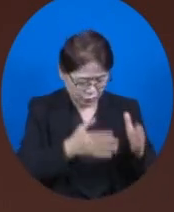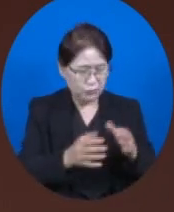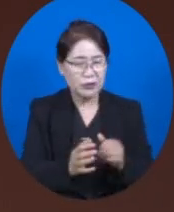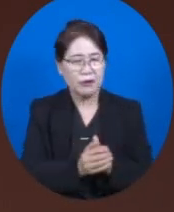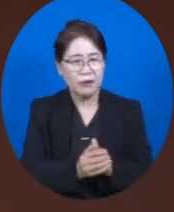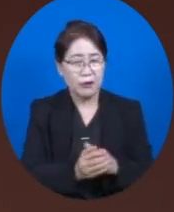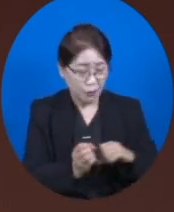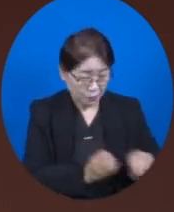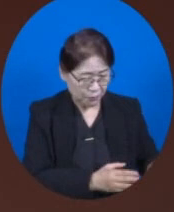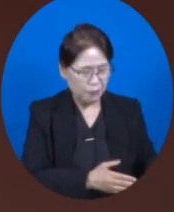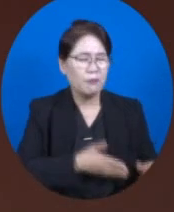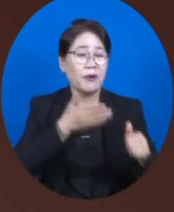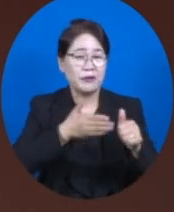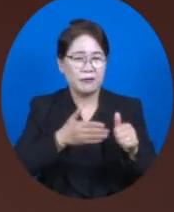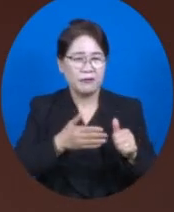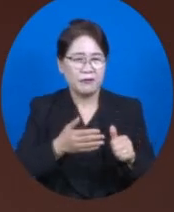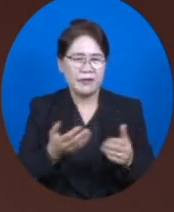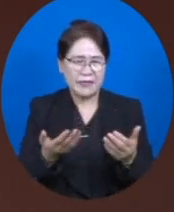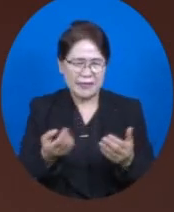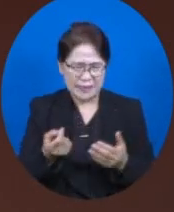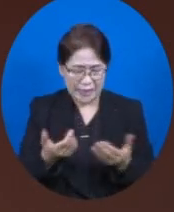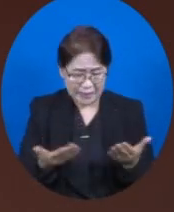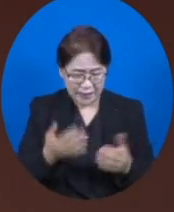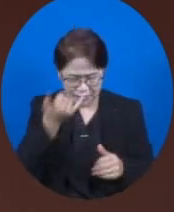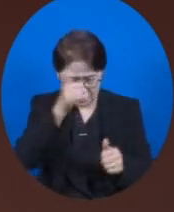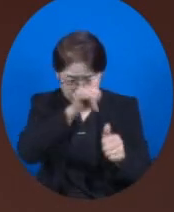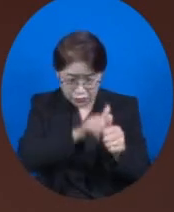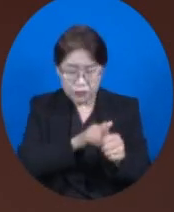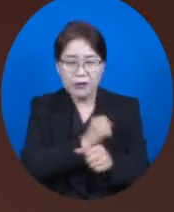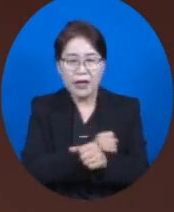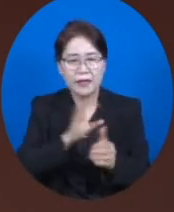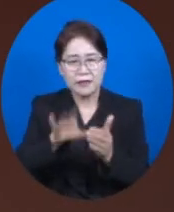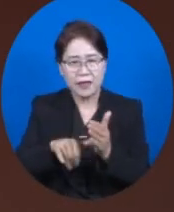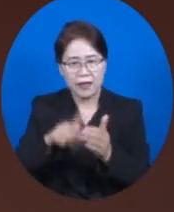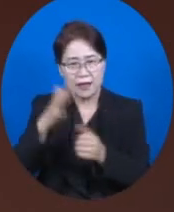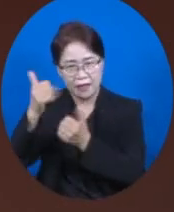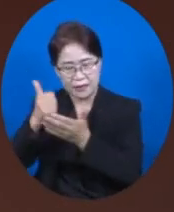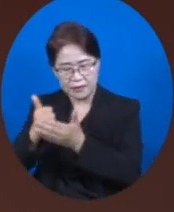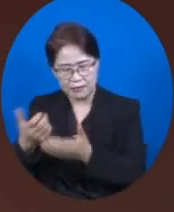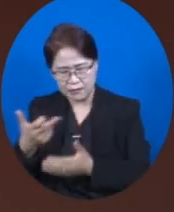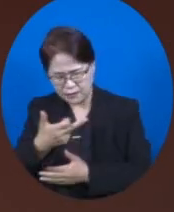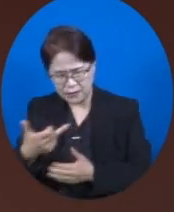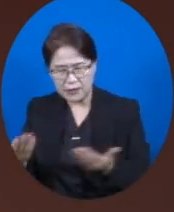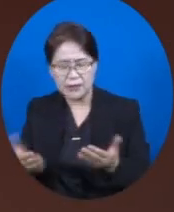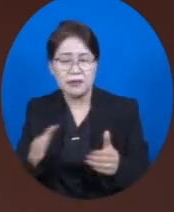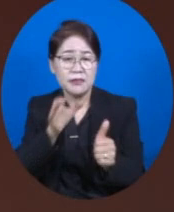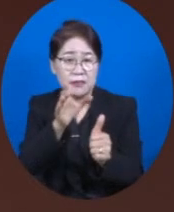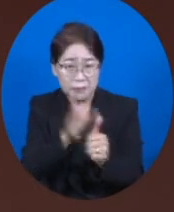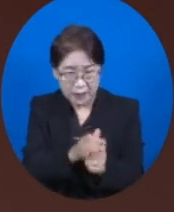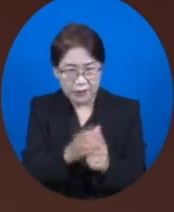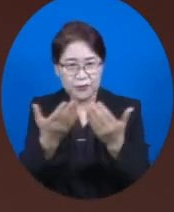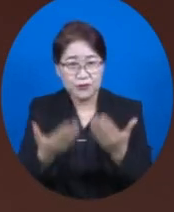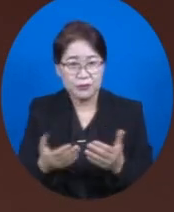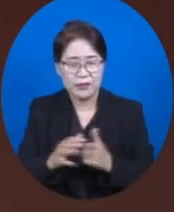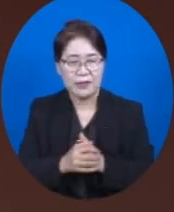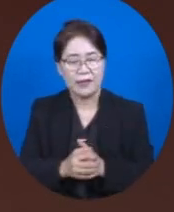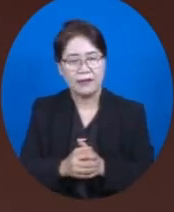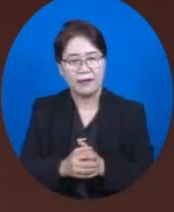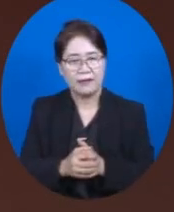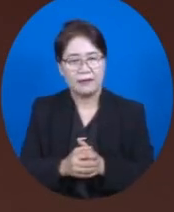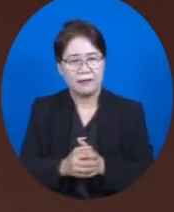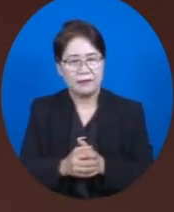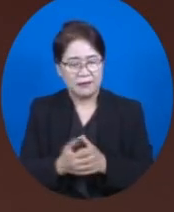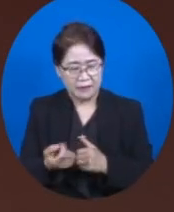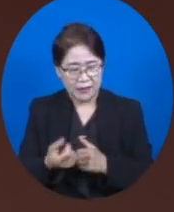그렇게 작은 일에 충성할 때에 하나님은 우리에게 큰 일을 맡기신다는 얘기죠 그런데 작은 일에